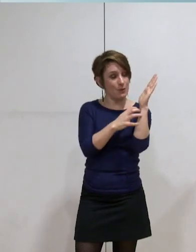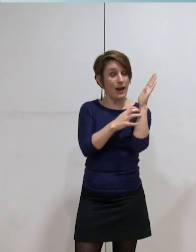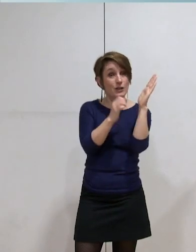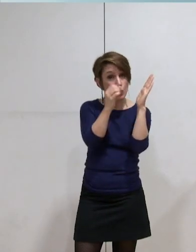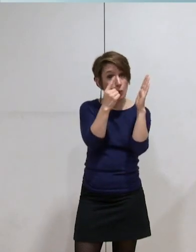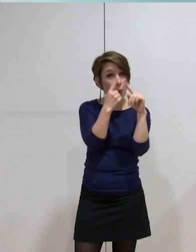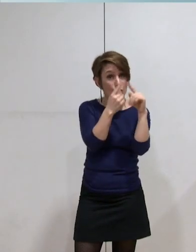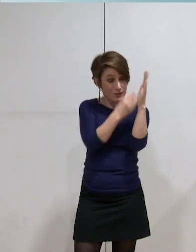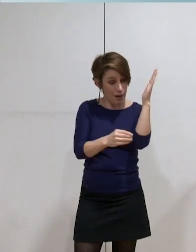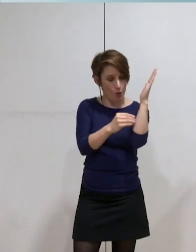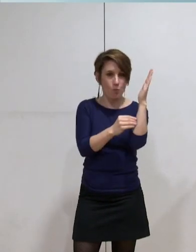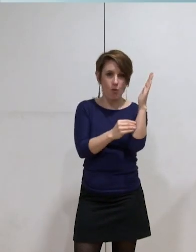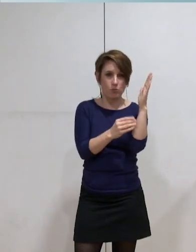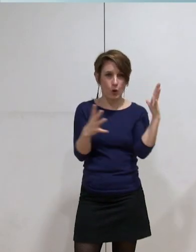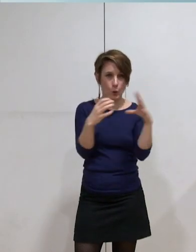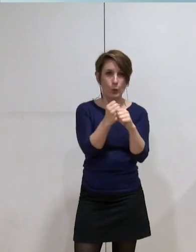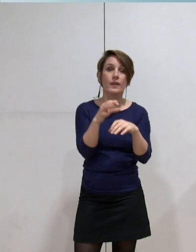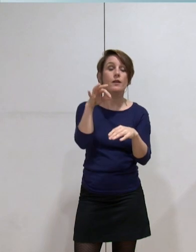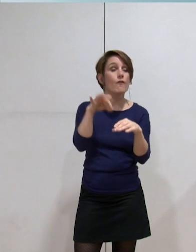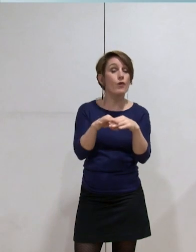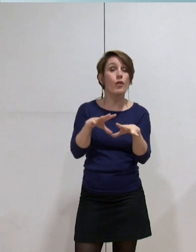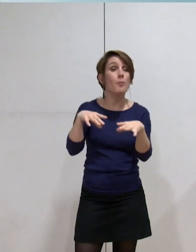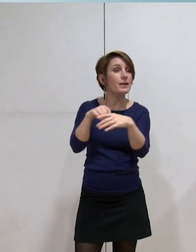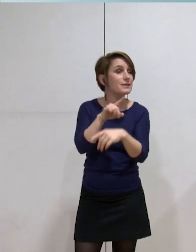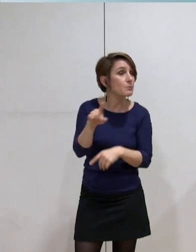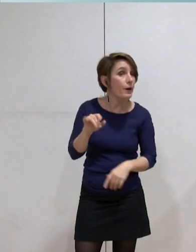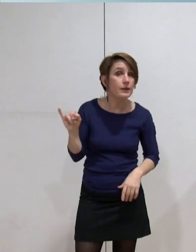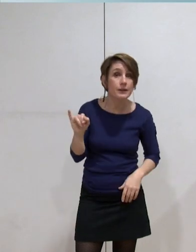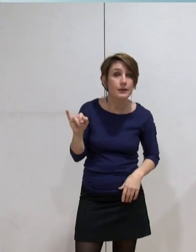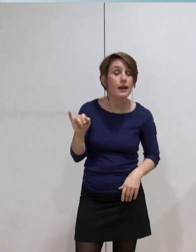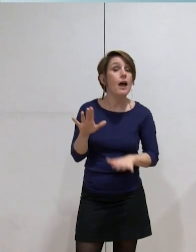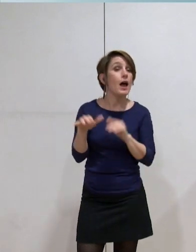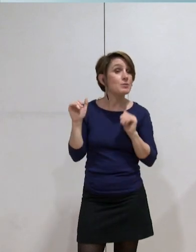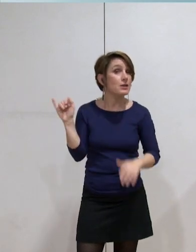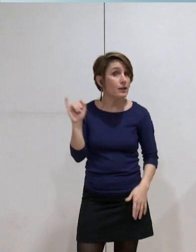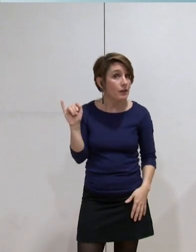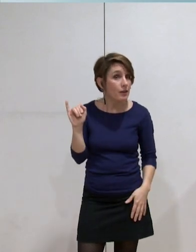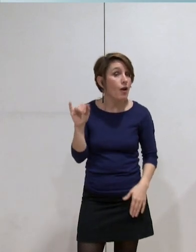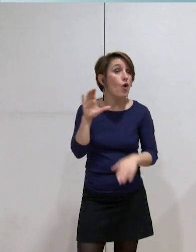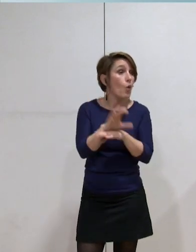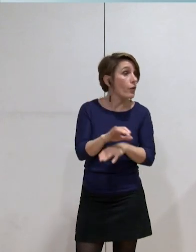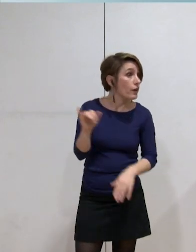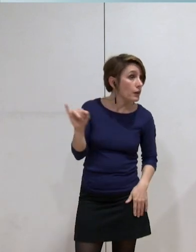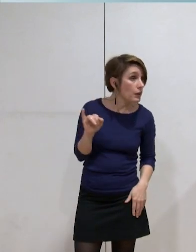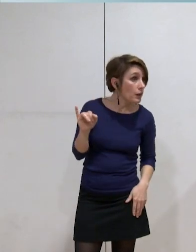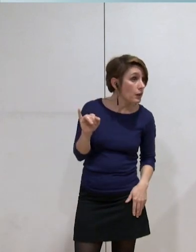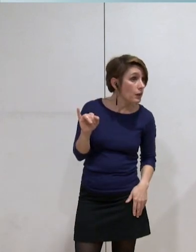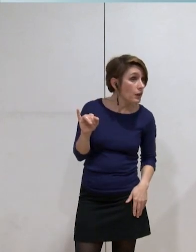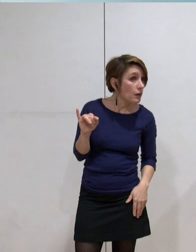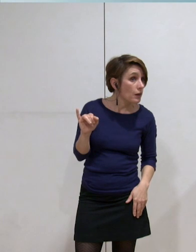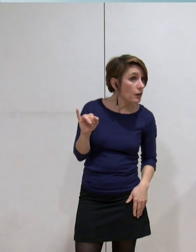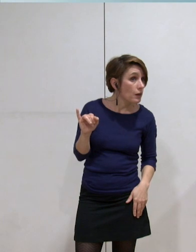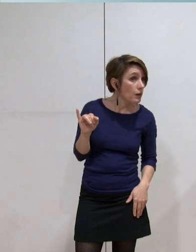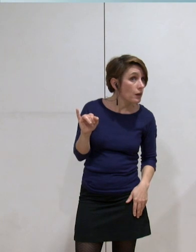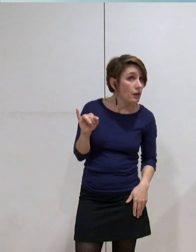numéro 30 ainsi amendé qui ne prend pas part au vote qui s'abstient qui vote contre